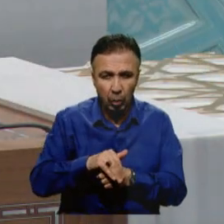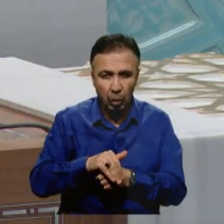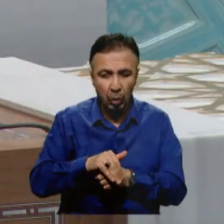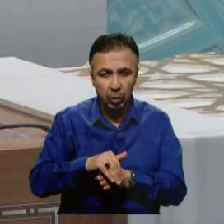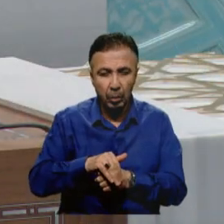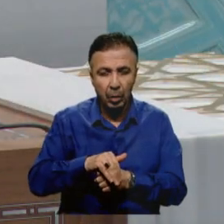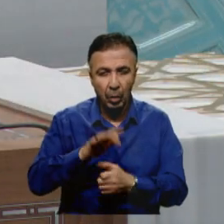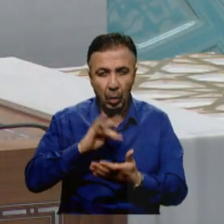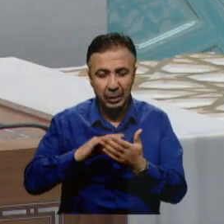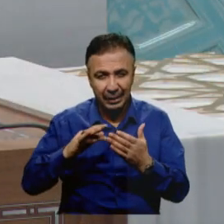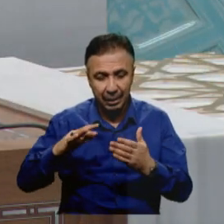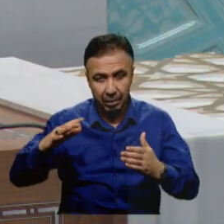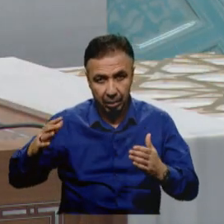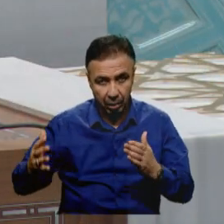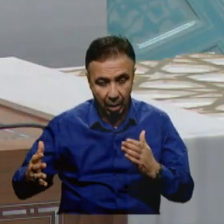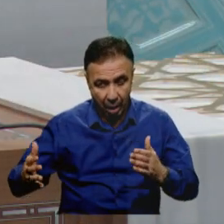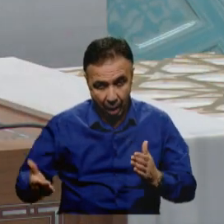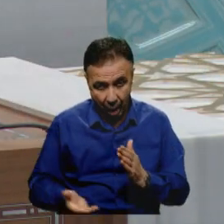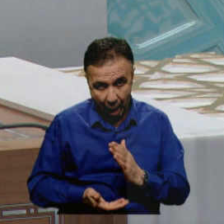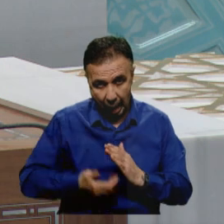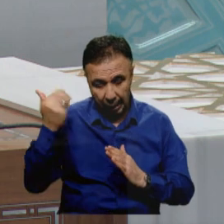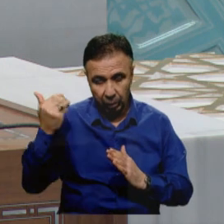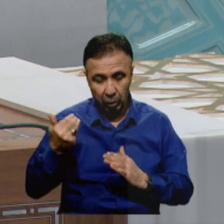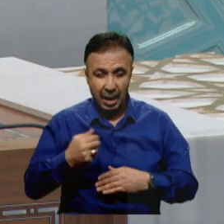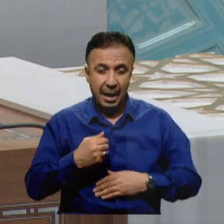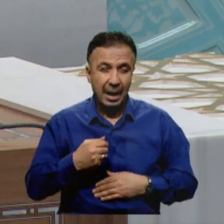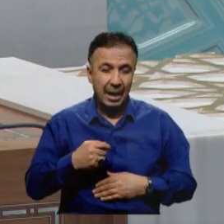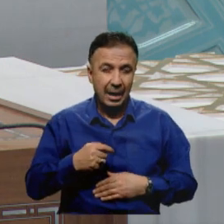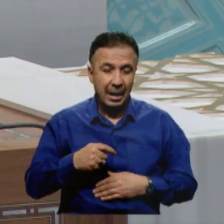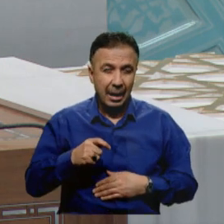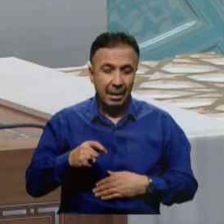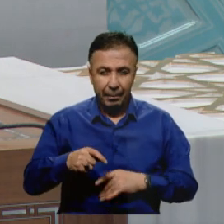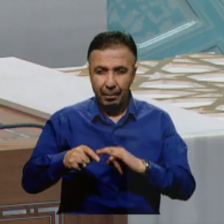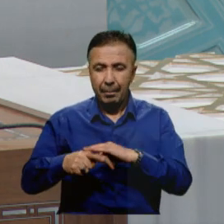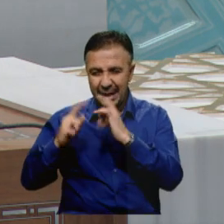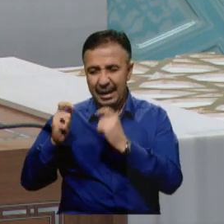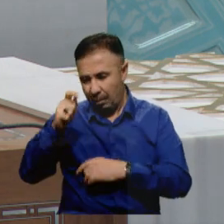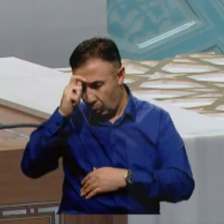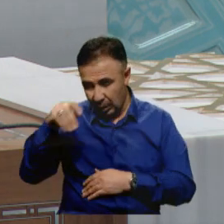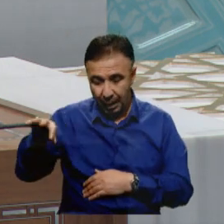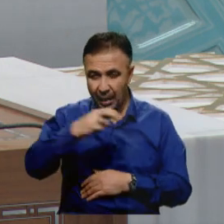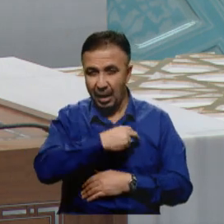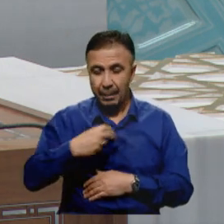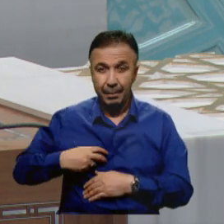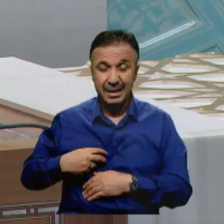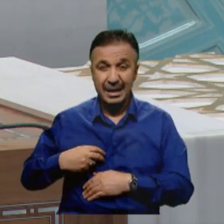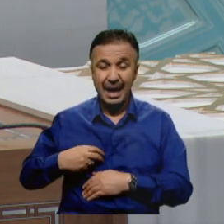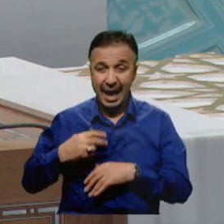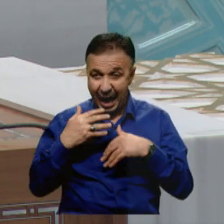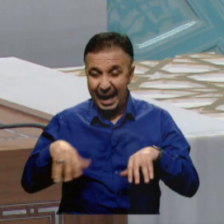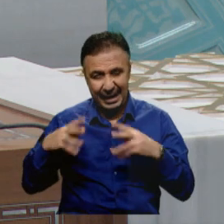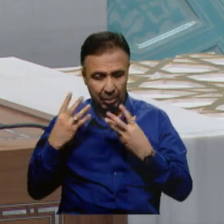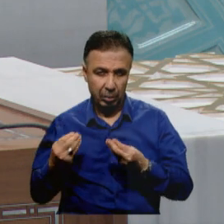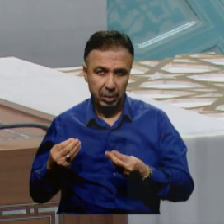haksız kazancı ortadan kaldırıyor. Mekke müşrikleri Peygamberimizi durdurmak istediler. Her türlü maddi manevi baskıyı